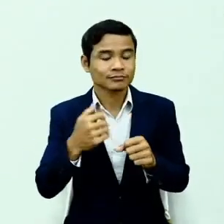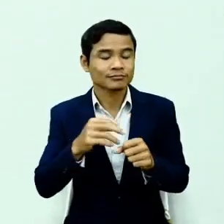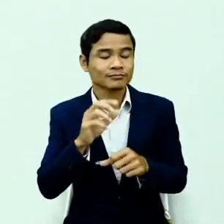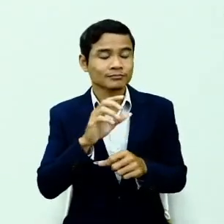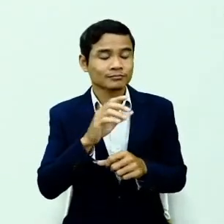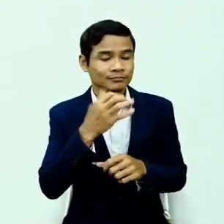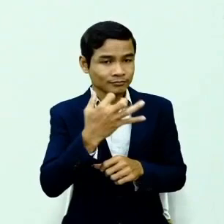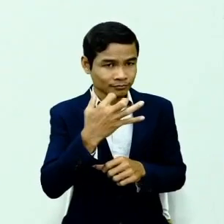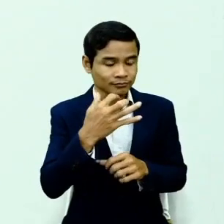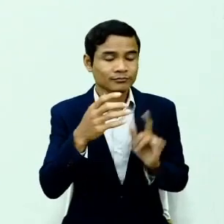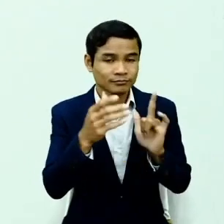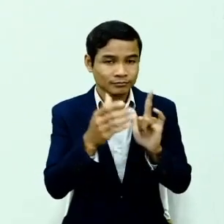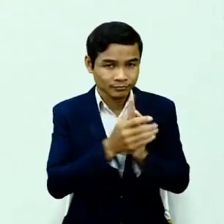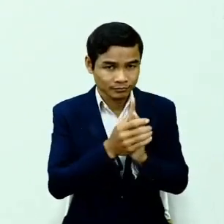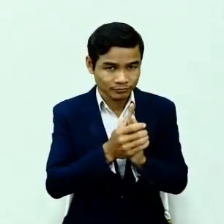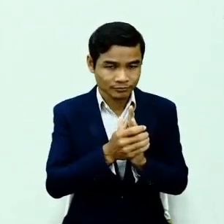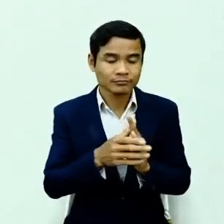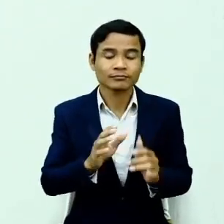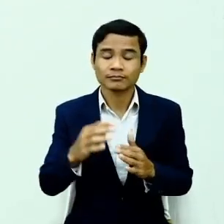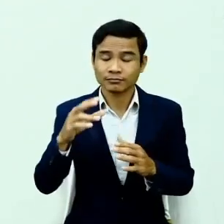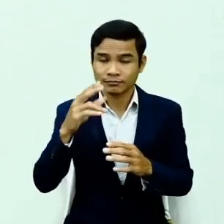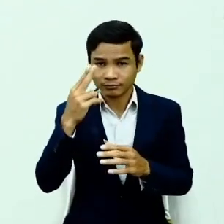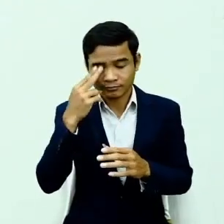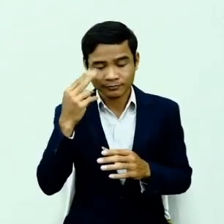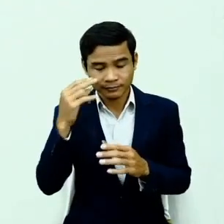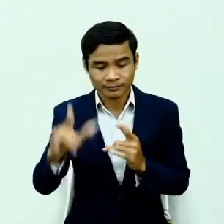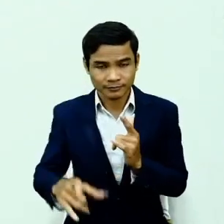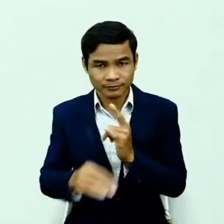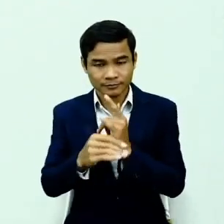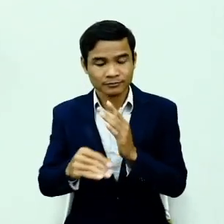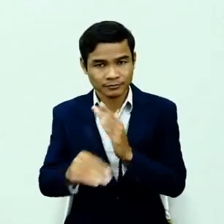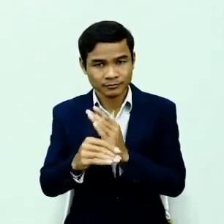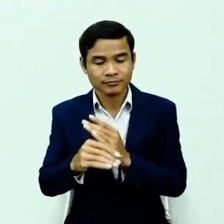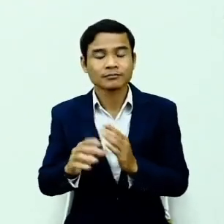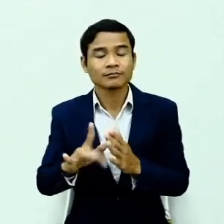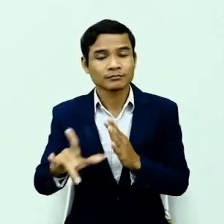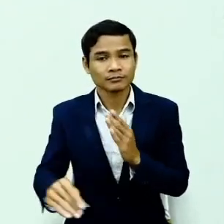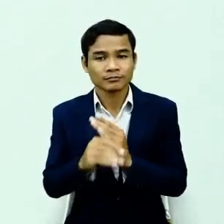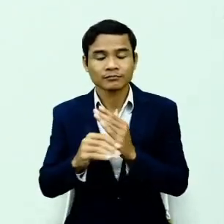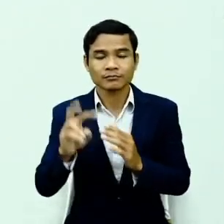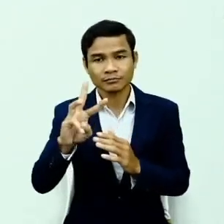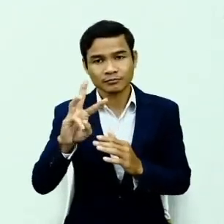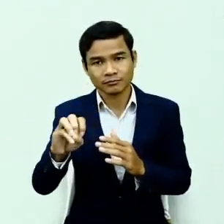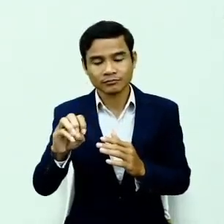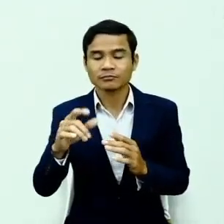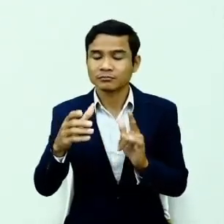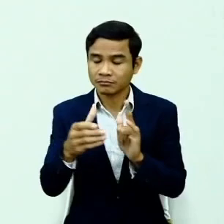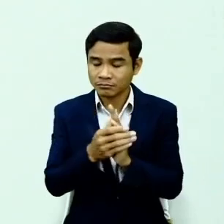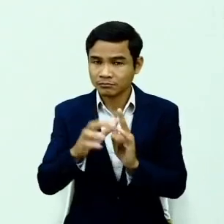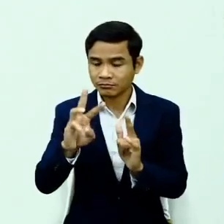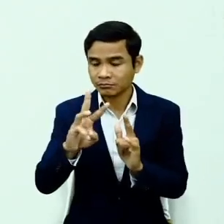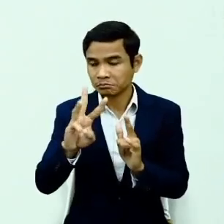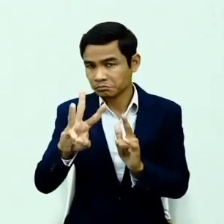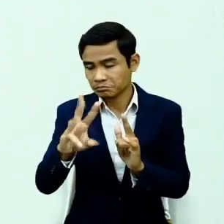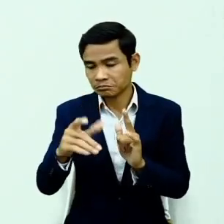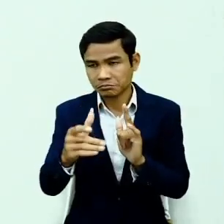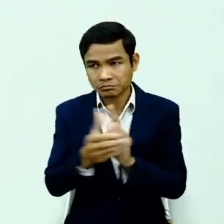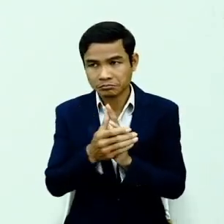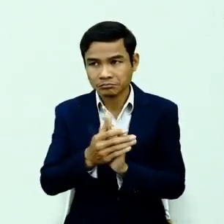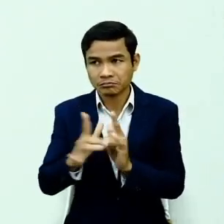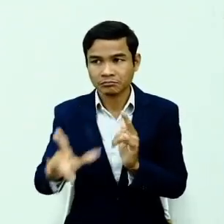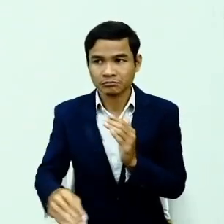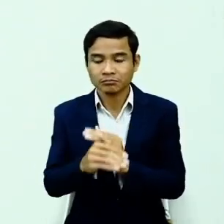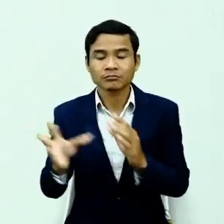bằng bì bách. Chà nâng bò xoay bằng thàm nó cứ chùm nuôn bấy. Bấy bách bằng thàm tiền chất này cứ nó bằng cho với chùm mùi khỉa nè con nè con